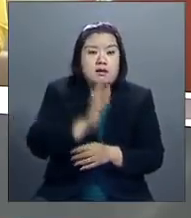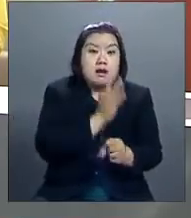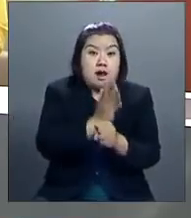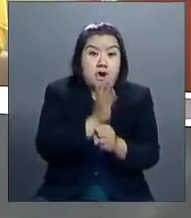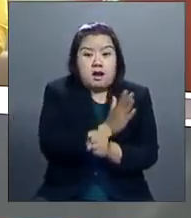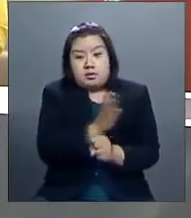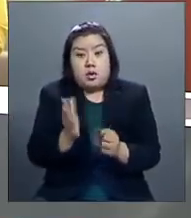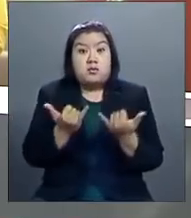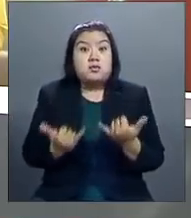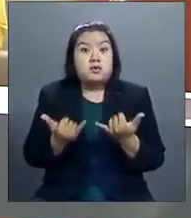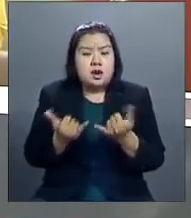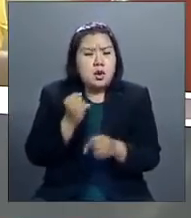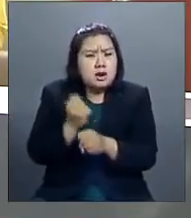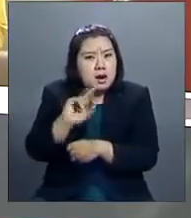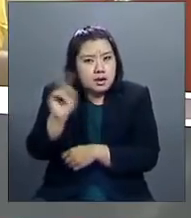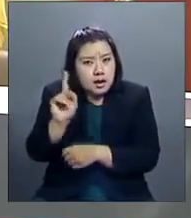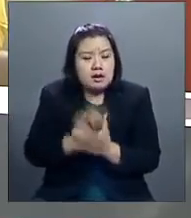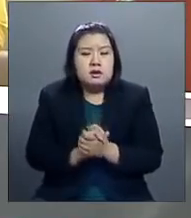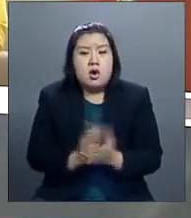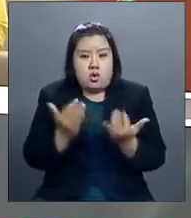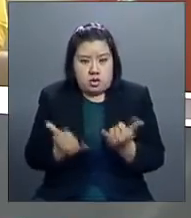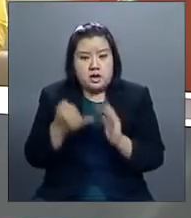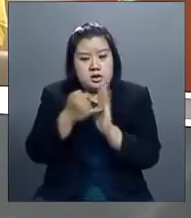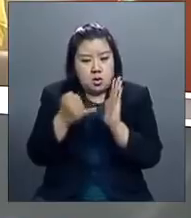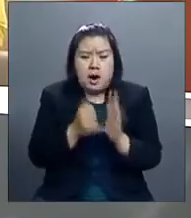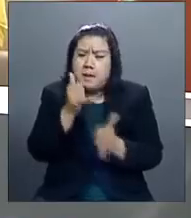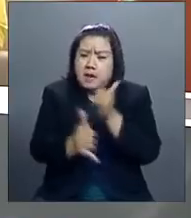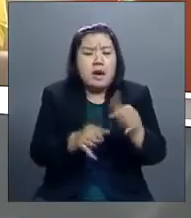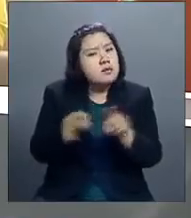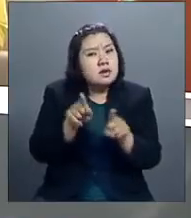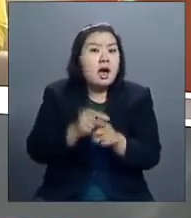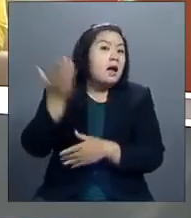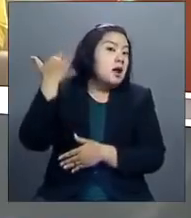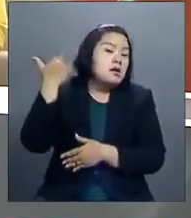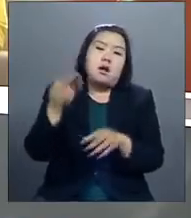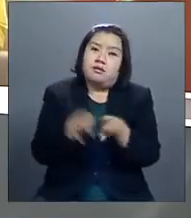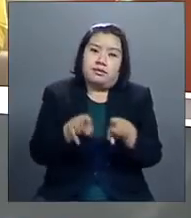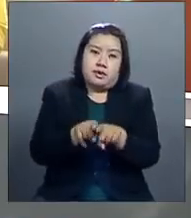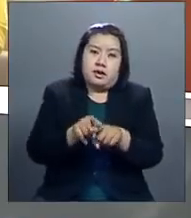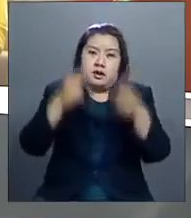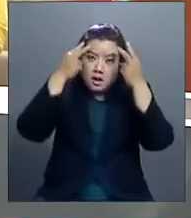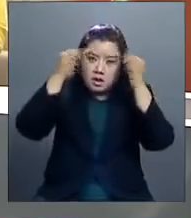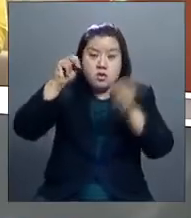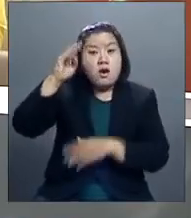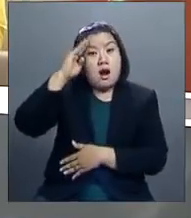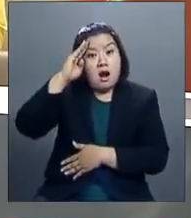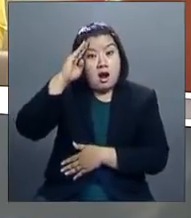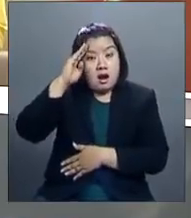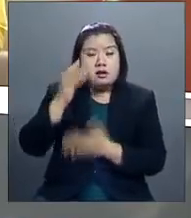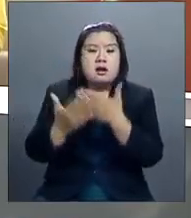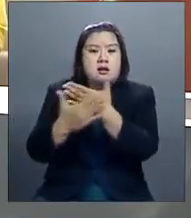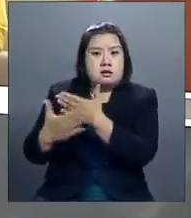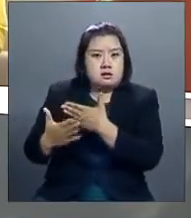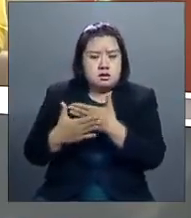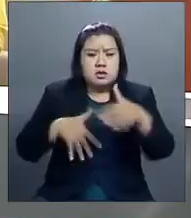าด้วยค่ะ ซึ่งการลงพื้นที่ครั้งนี้ก็ไม่ได้ต่างจากการลงพื้นที่อื่นๆก่อนหน้านี้นะคะนายกรัฐมนตรีกล่าวย้ำกับประชาชนในการพิจ